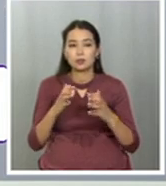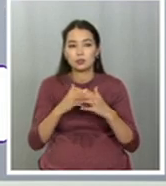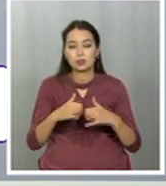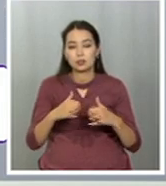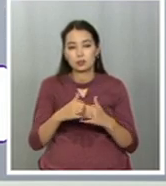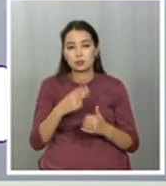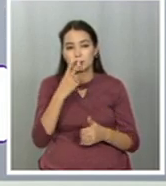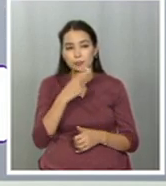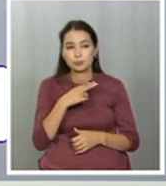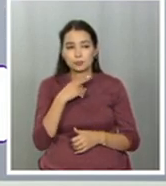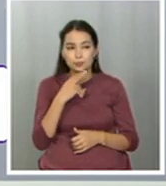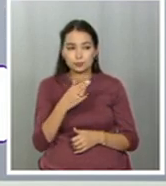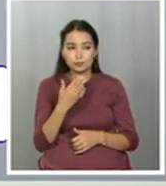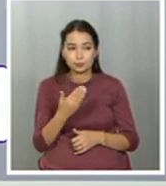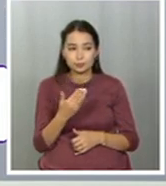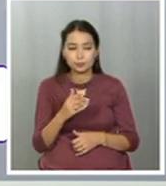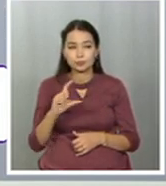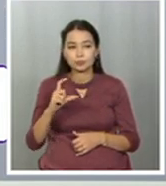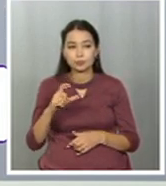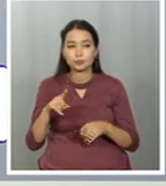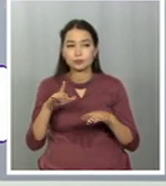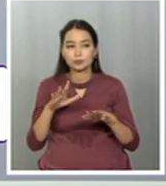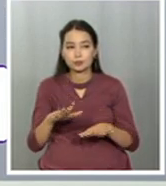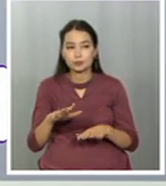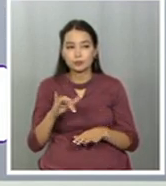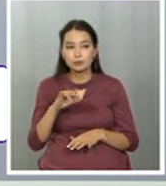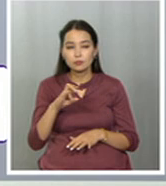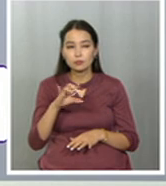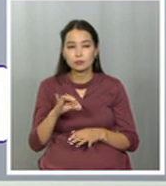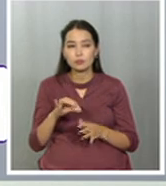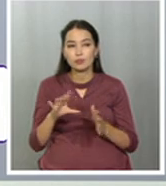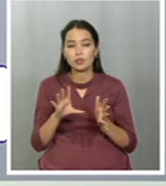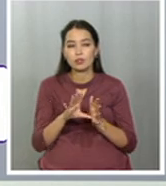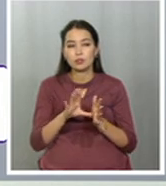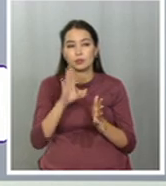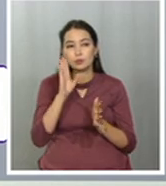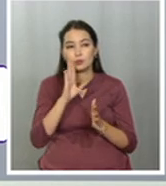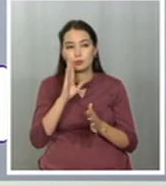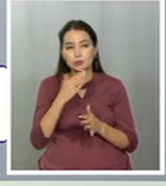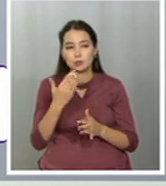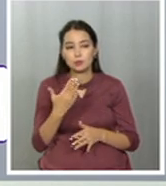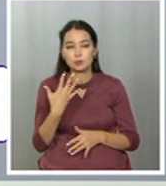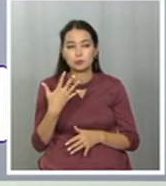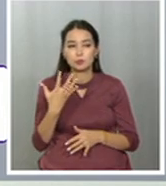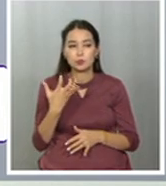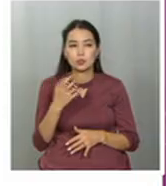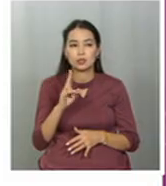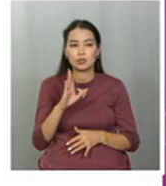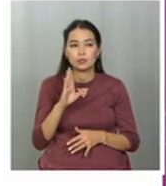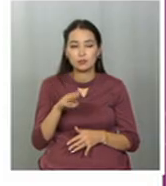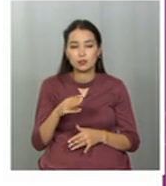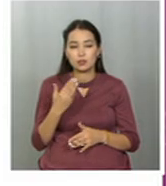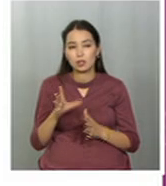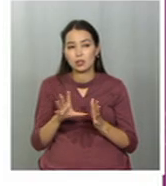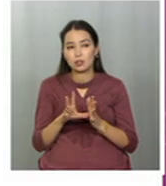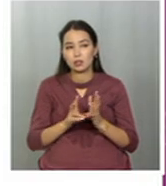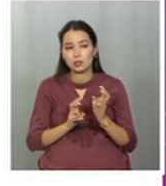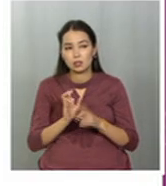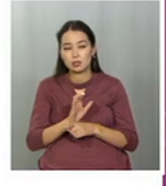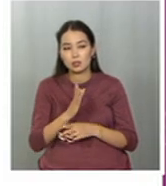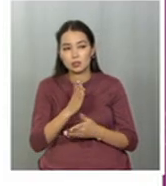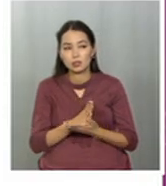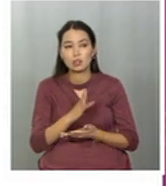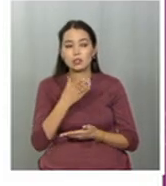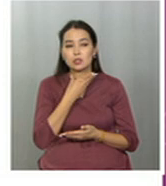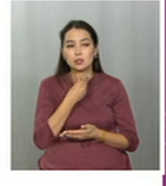Мысалы, Екібастұз Үлбі су электр станциясы арқылы 500 кВт электр энергиясы өндірілсе, Семей Үлбі су электр